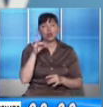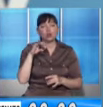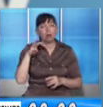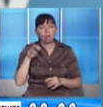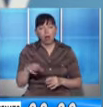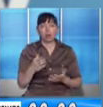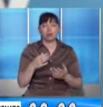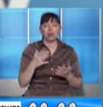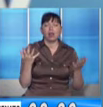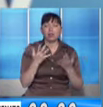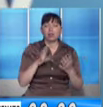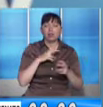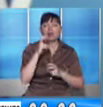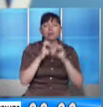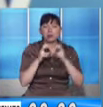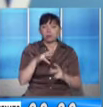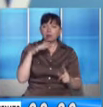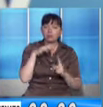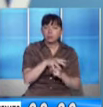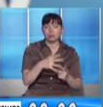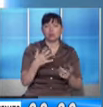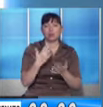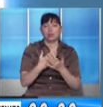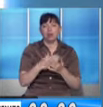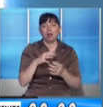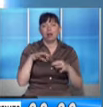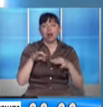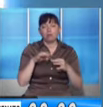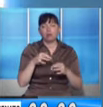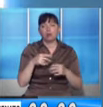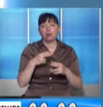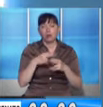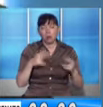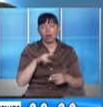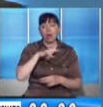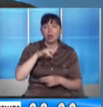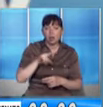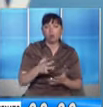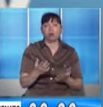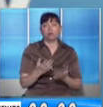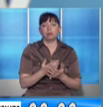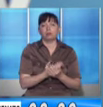privatizarea dubioasă în cazul mai multor întreprinderi de stat, cum ar fi autogările și aeroportul.